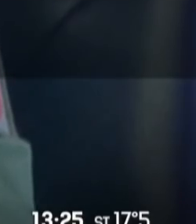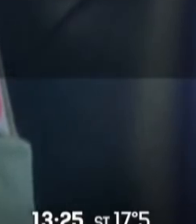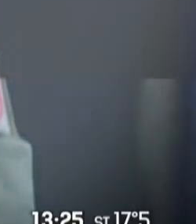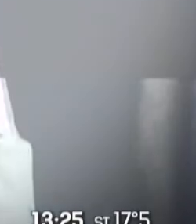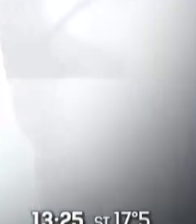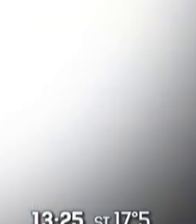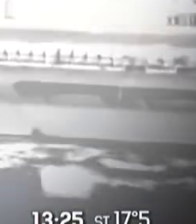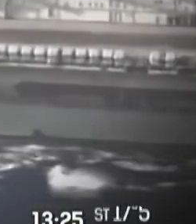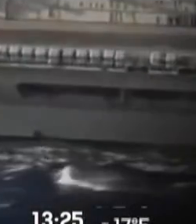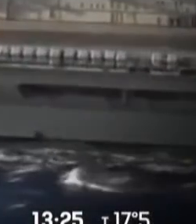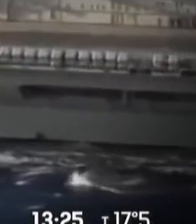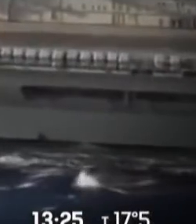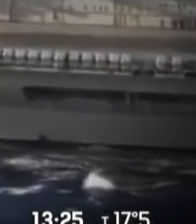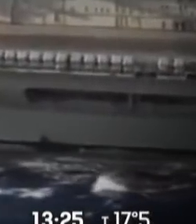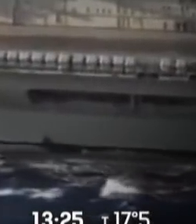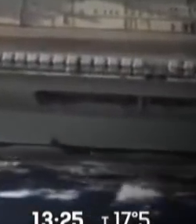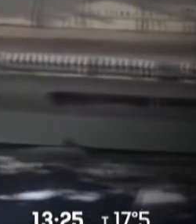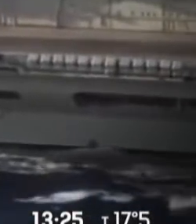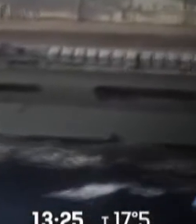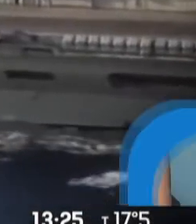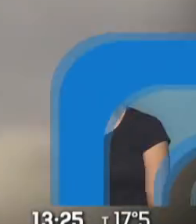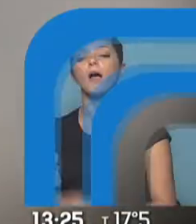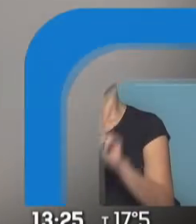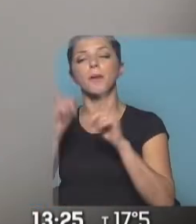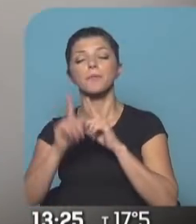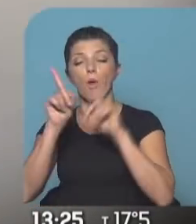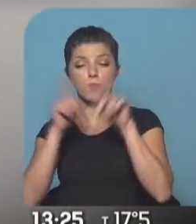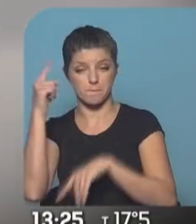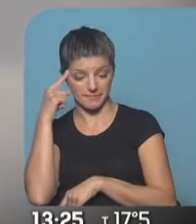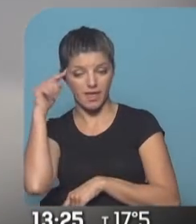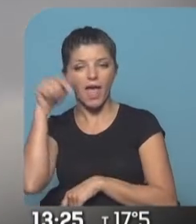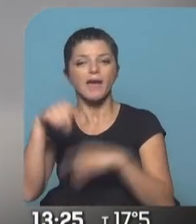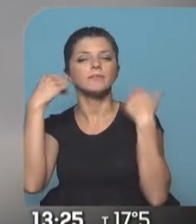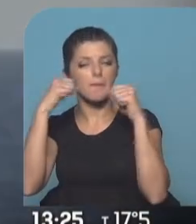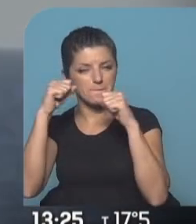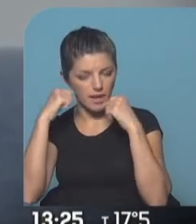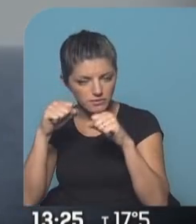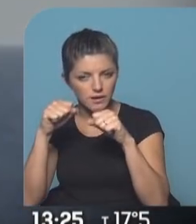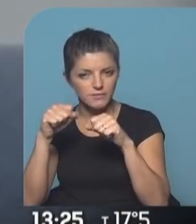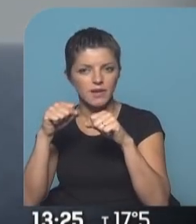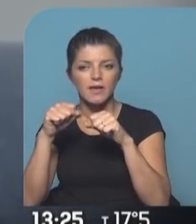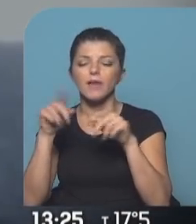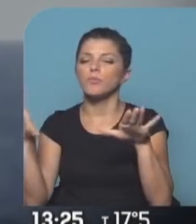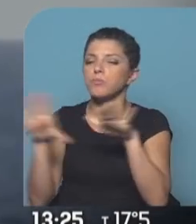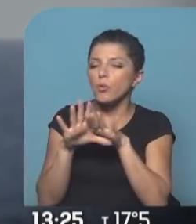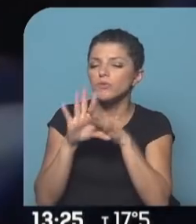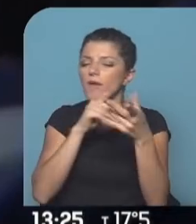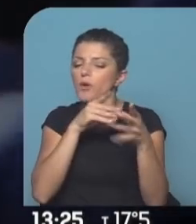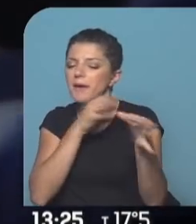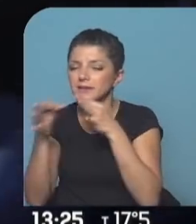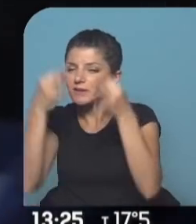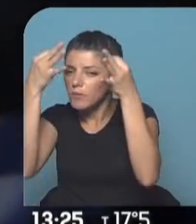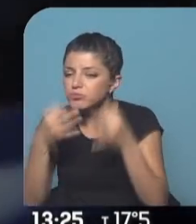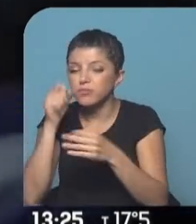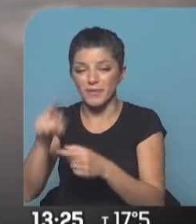и Республики Беларусь. Se señala además que los juegos de guerra rusos coinciden con el orden de batalla y la estrategia real de